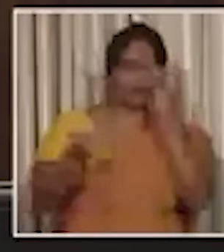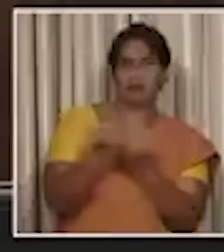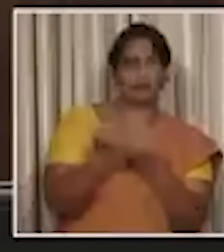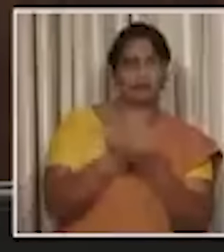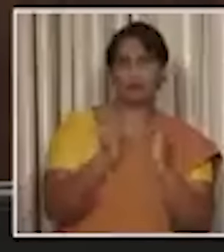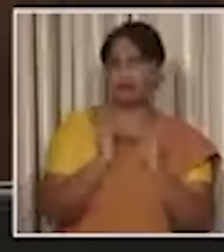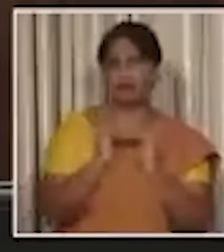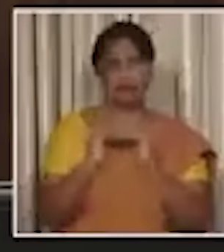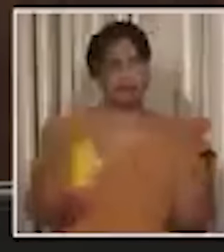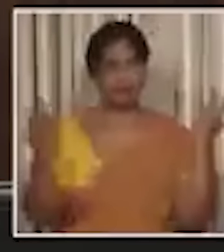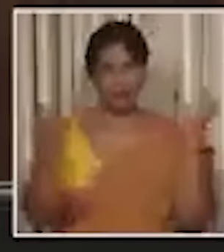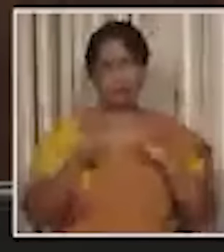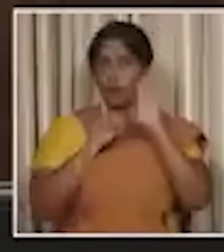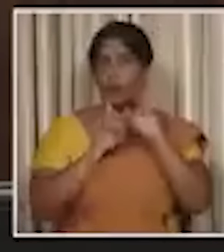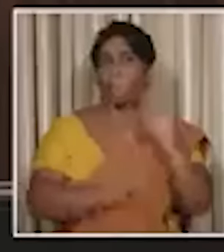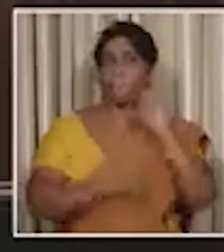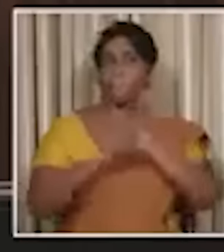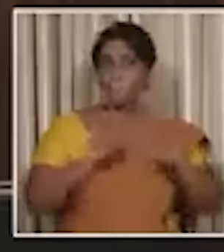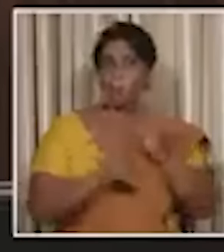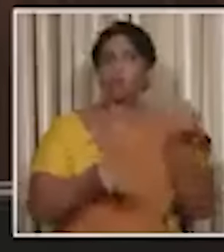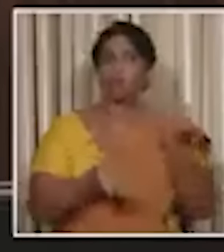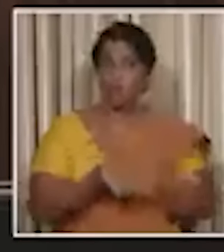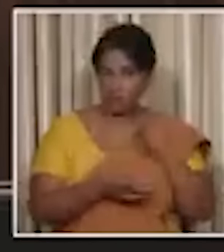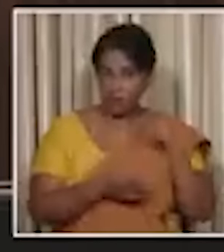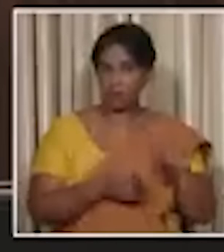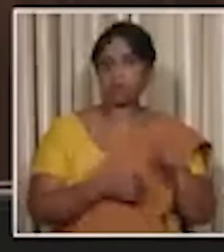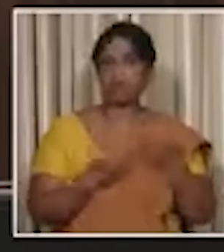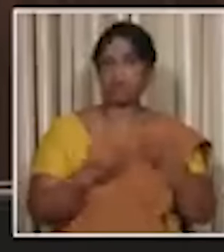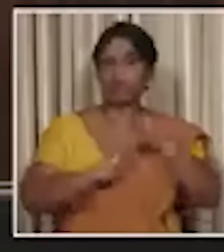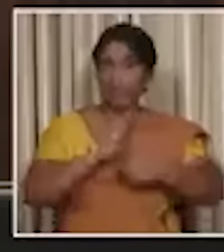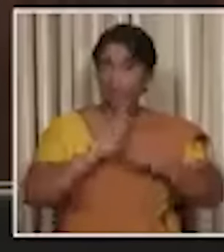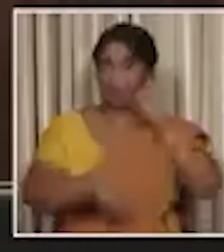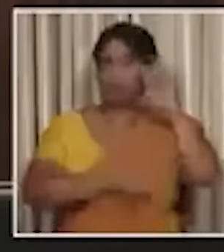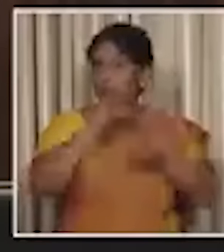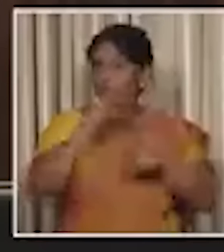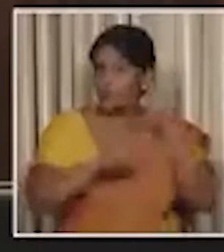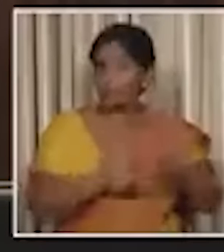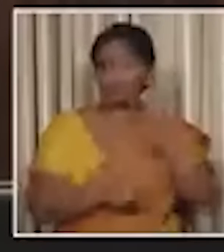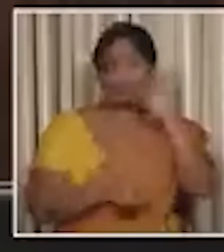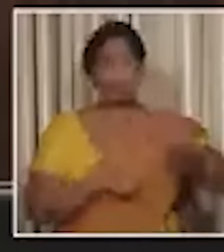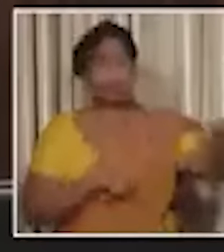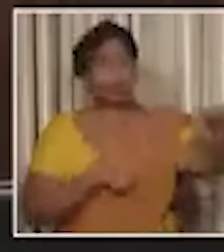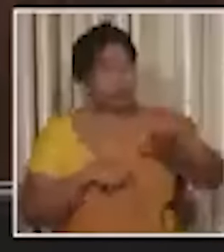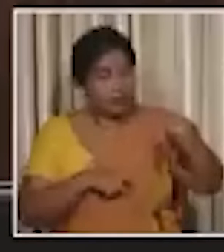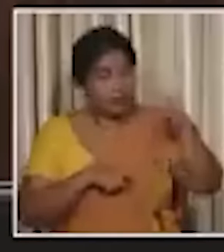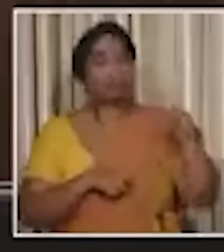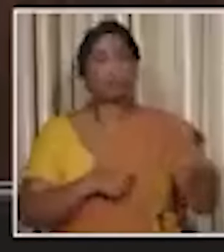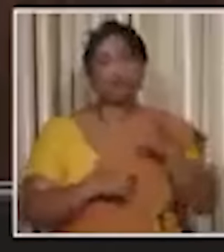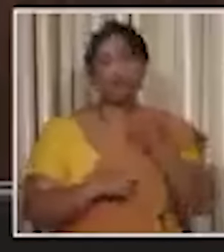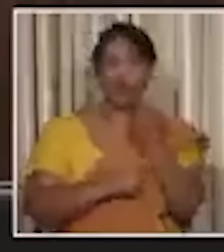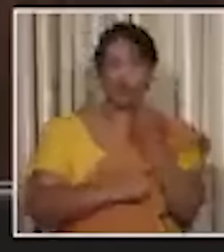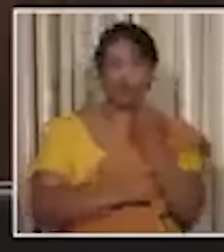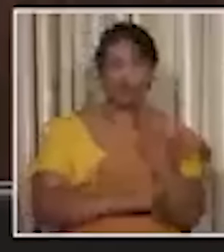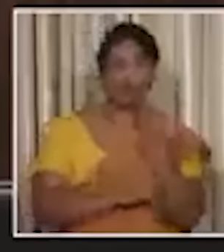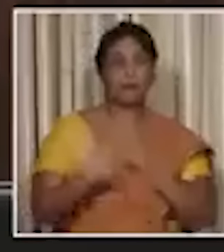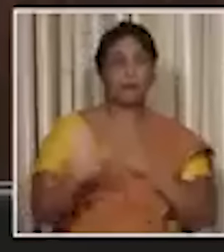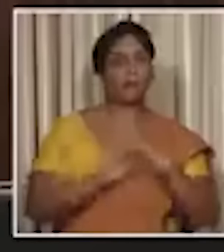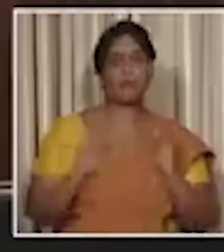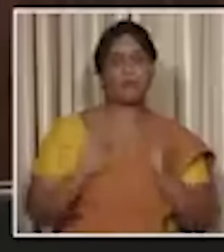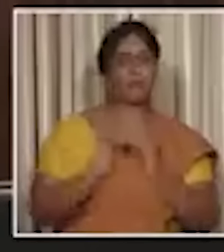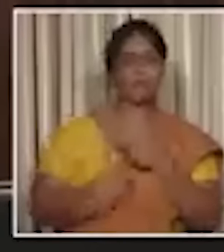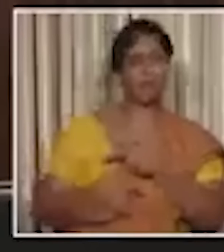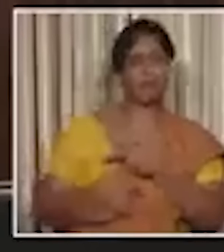யாரையும் பழி வாங்குவதற்கோ யாரையும் தேடி சென்று வேட்டையாடுவதற்கோ எமக்கு தேவையில்லை. அனைவருக்கும் சுதந்திரமாக தங்களுடைய அரசியலையும் முன்னெடுத்து